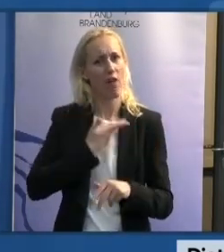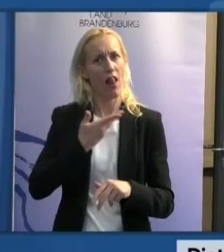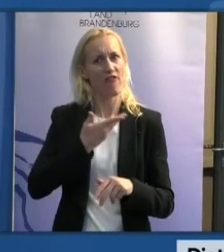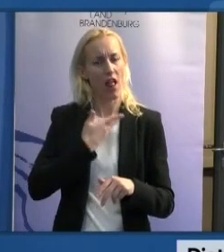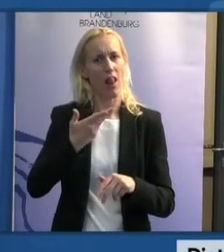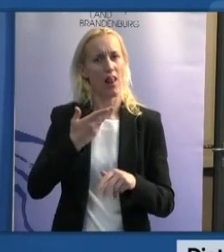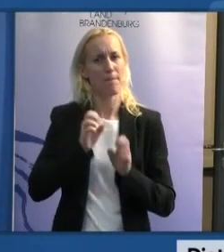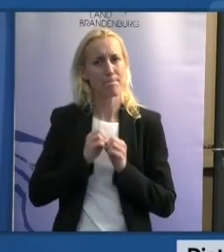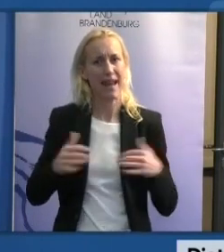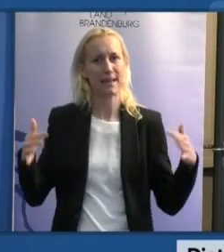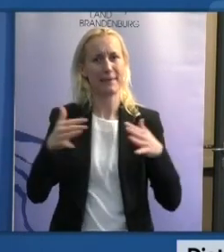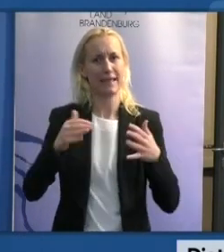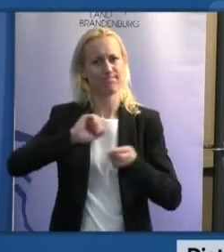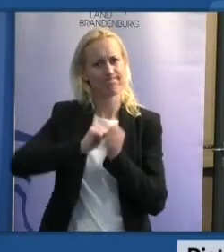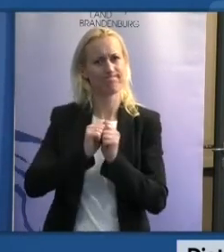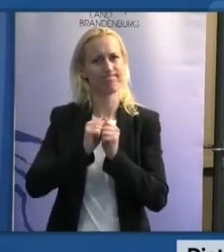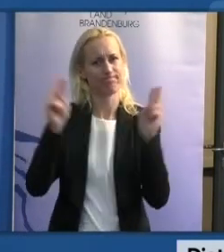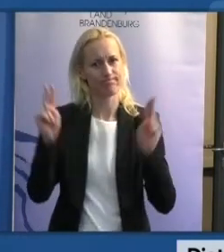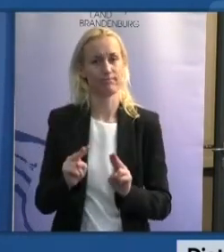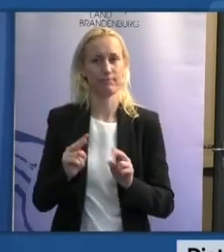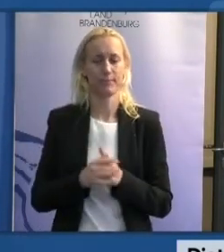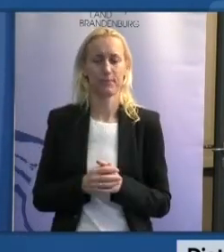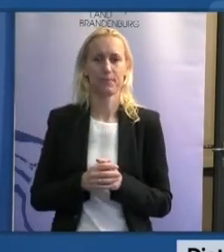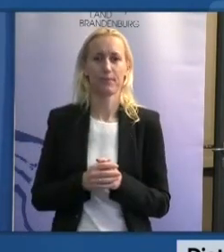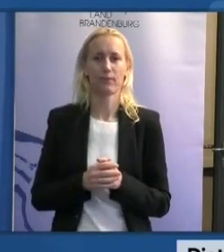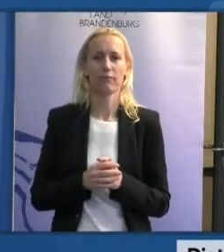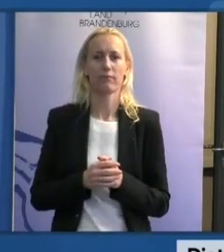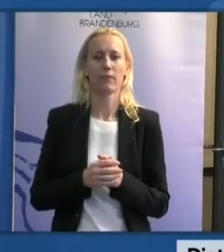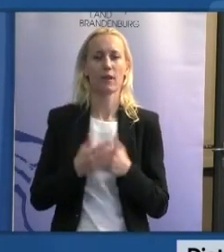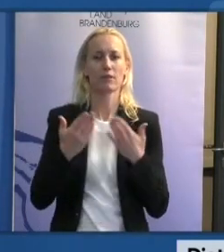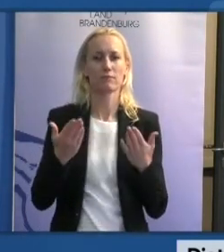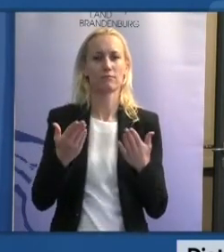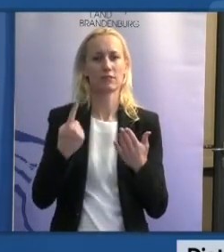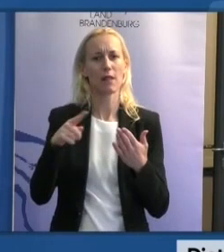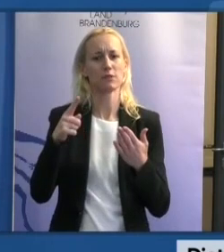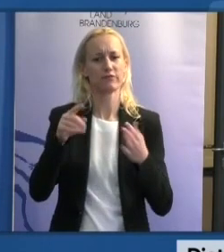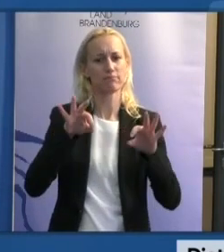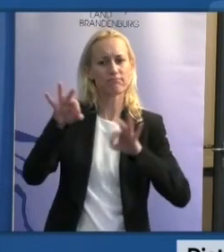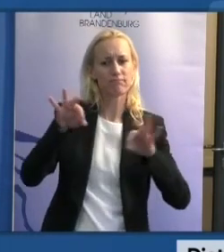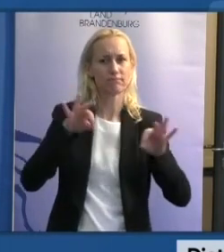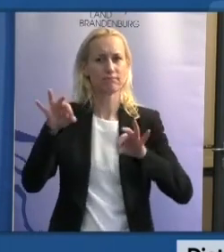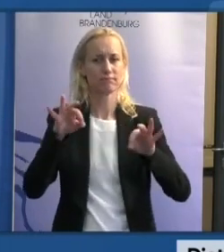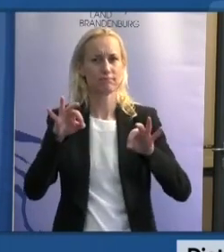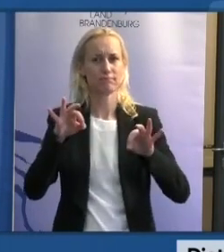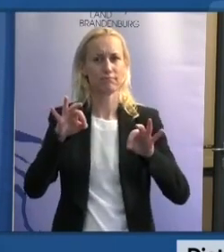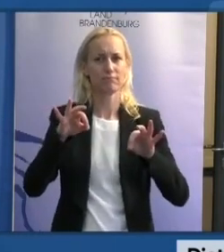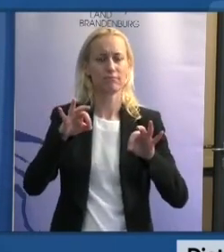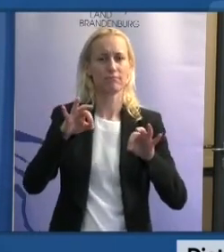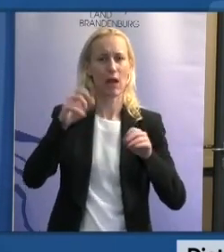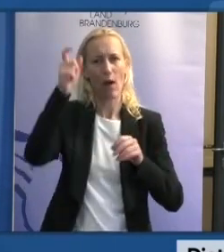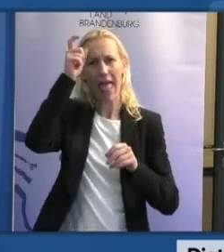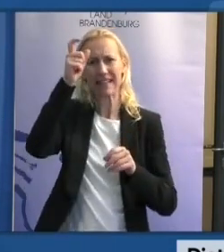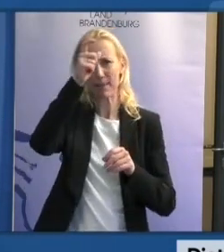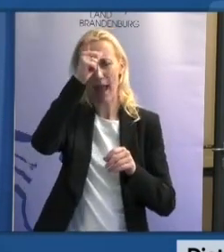zur Pandemiebekämpfung bereit ist, dass sie die entsprechenden Weichen gestellt hat, dass ein